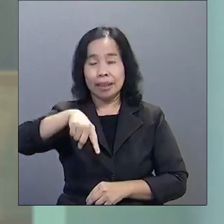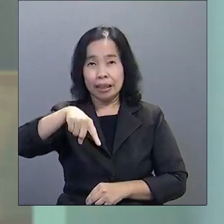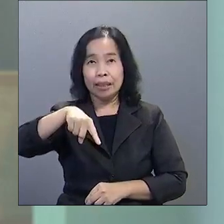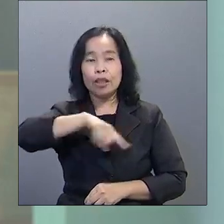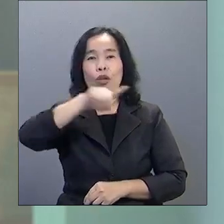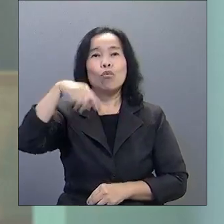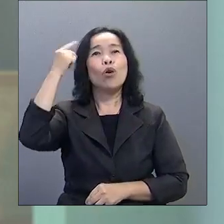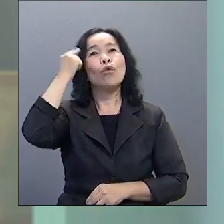เราคุ้นเคยกันนั่นเองนะคะ